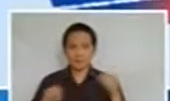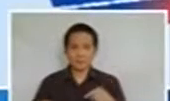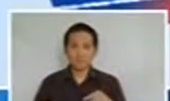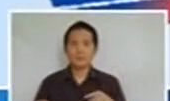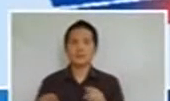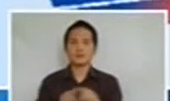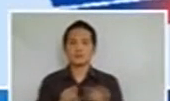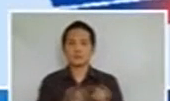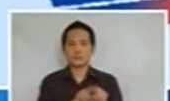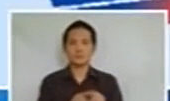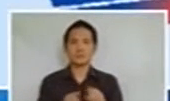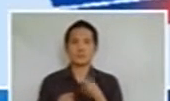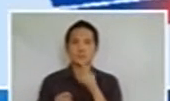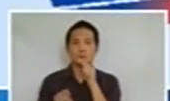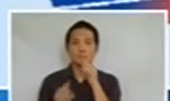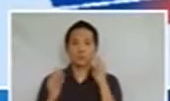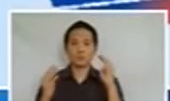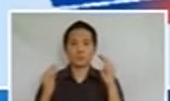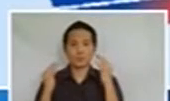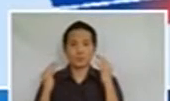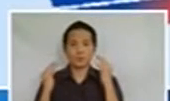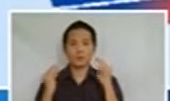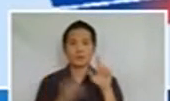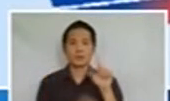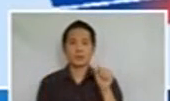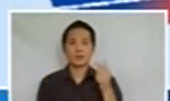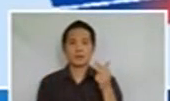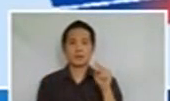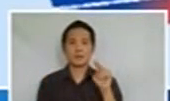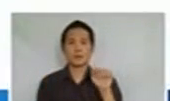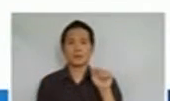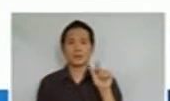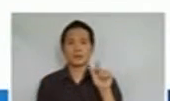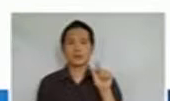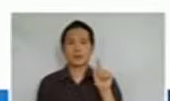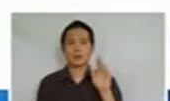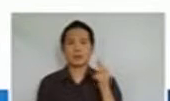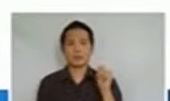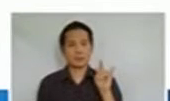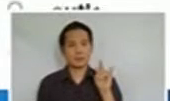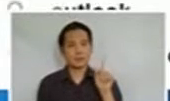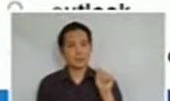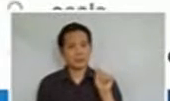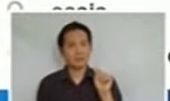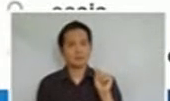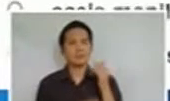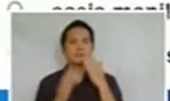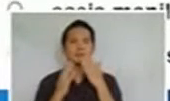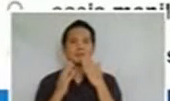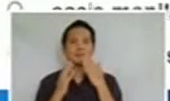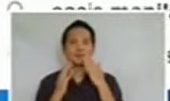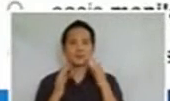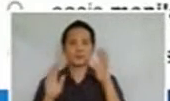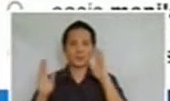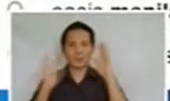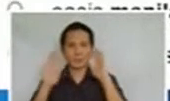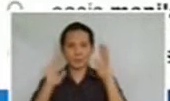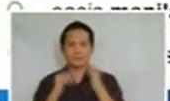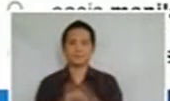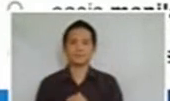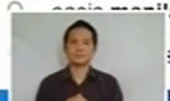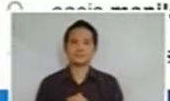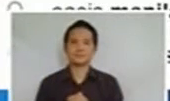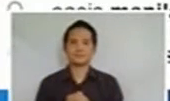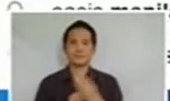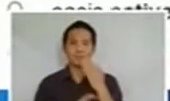isang online platform na inilunsad ng Department of Labor and Employment kasama po ang OWA at PUA, pati